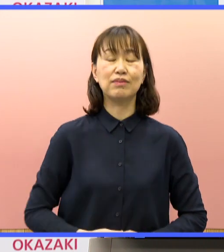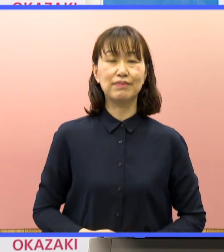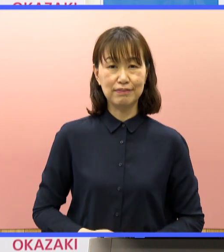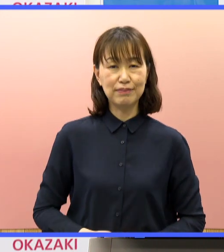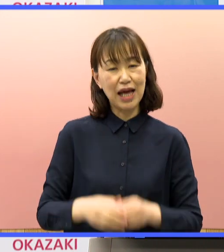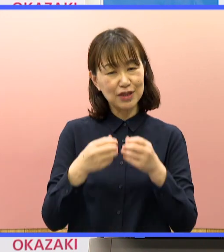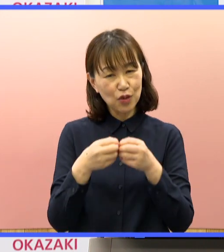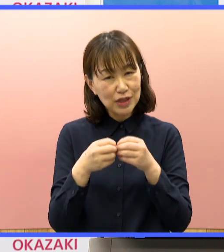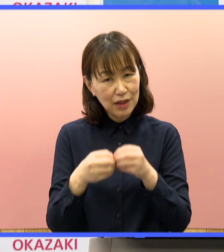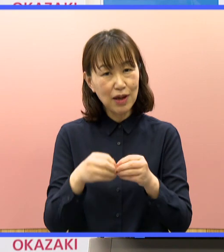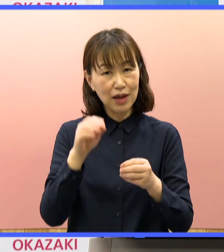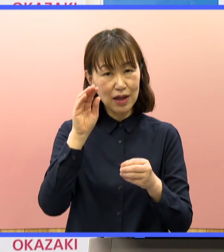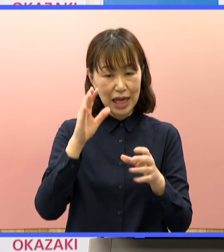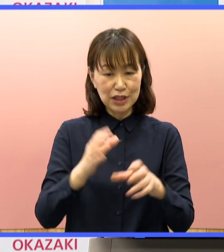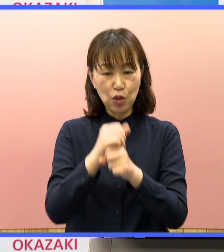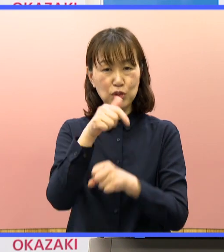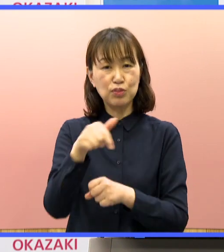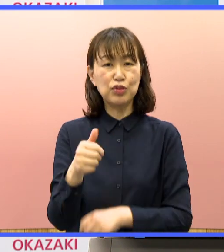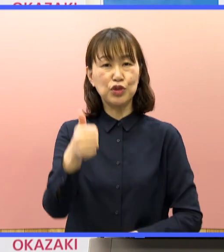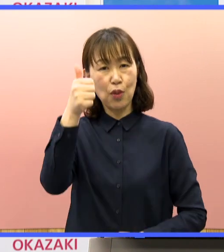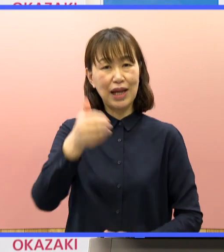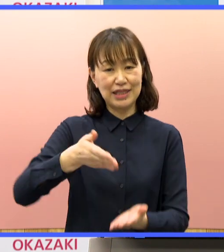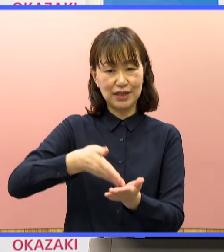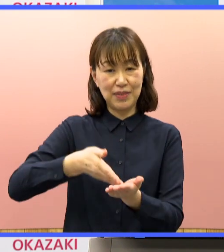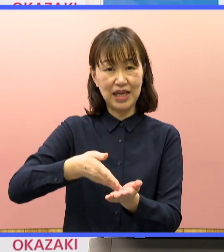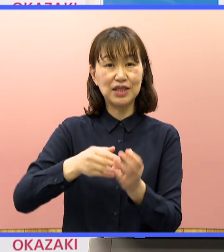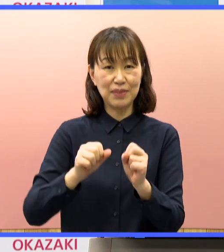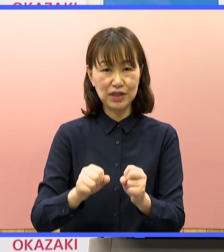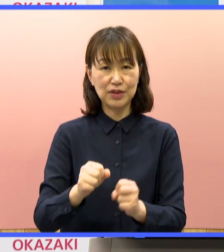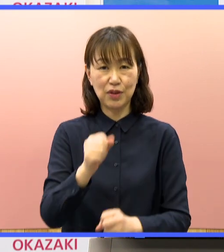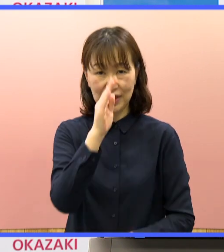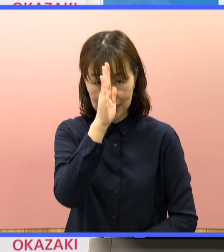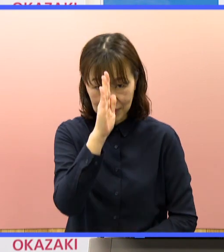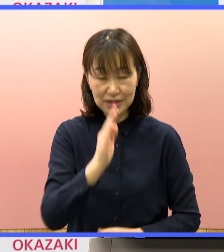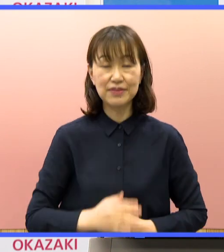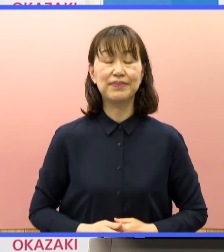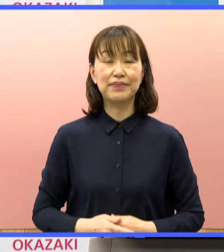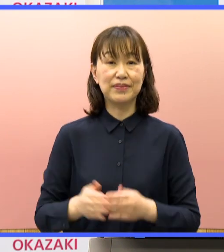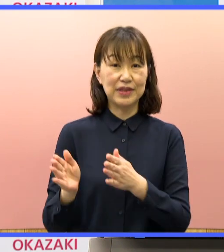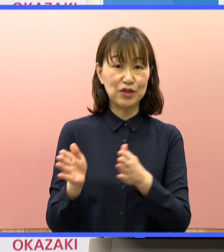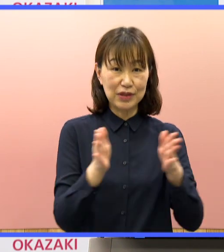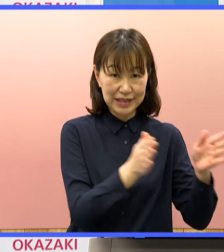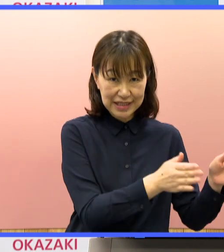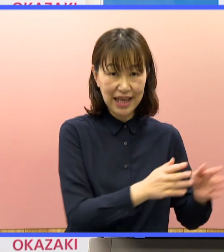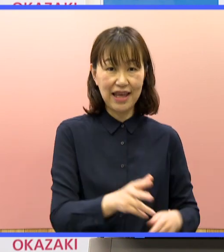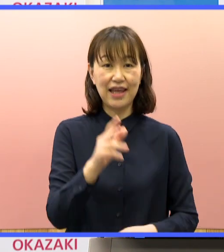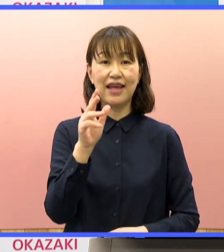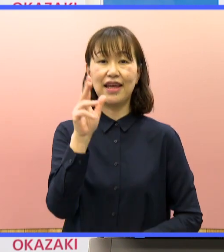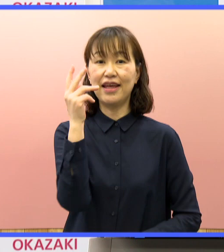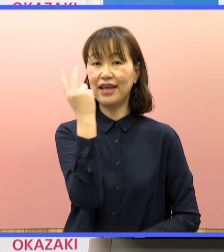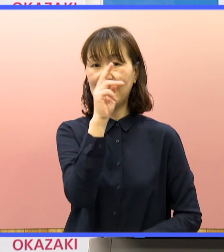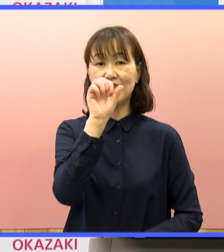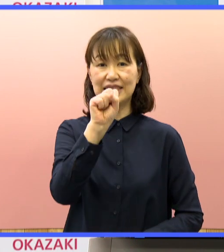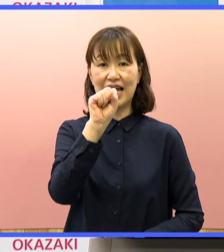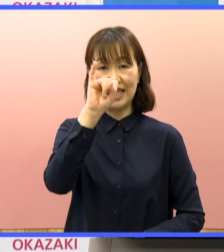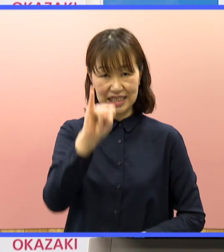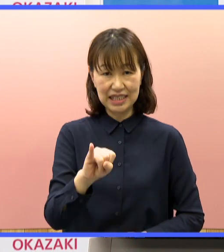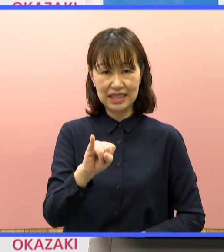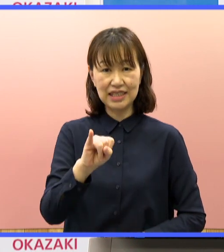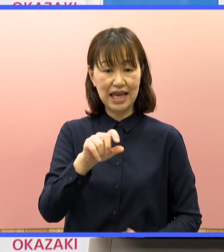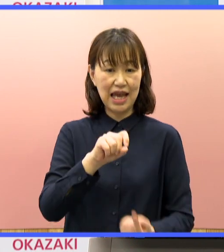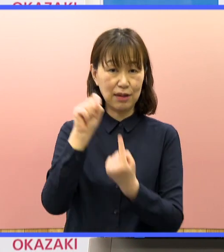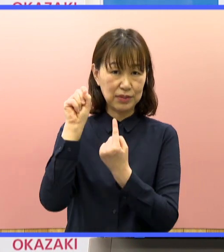しますのでよろしくお願いいたします。引き続き監査委員の選任についてご説明いたします。この度監査委